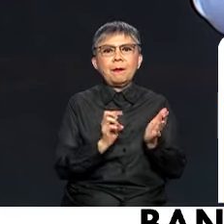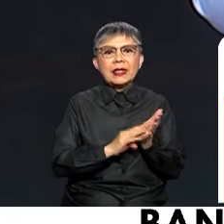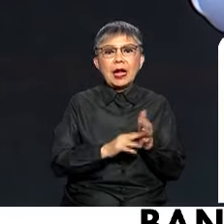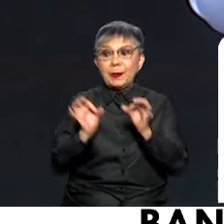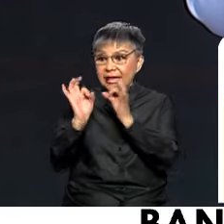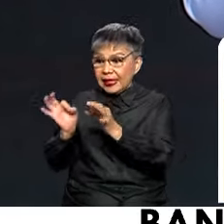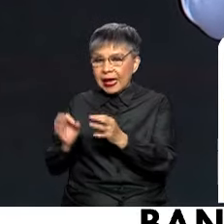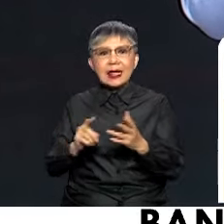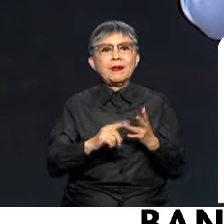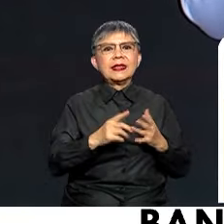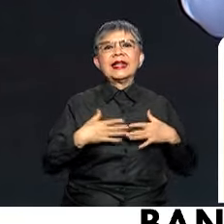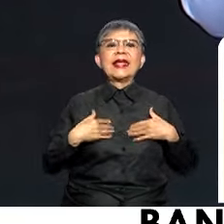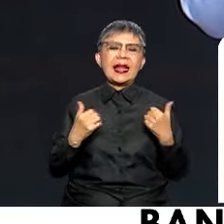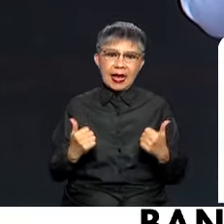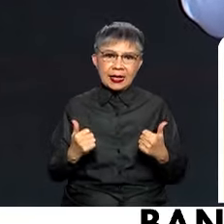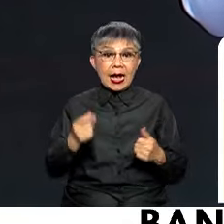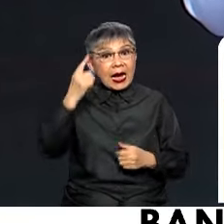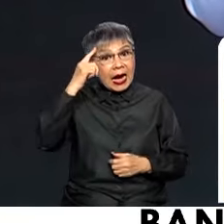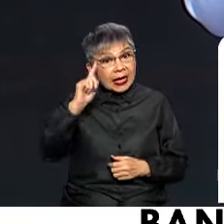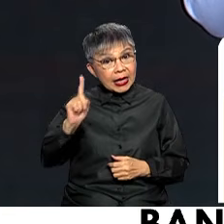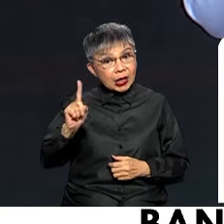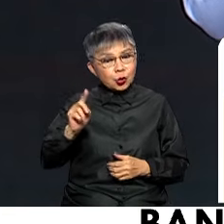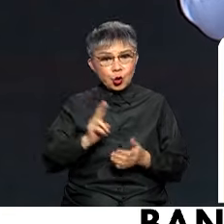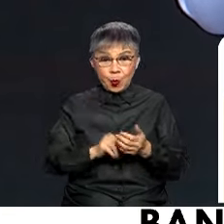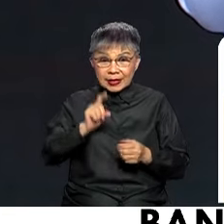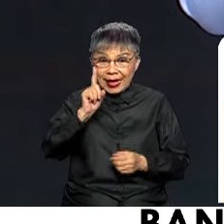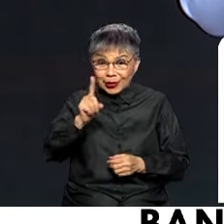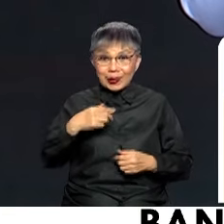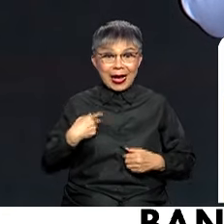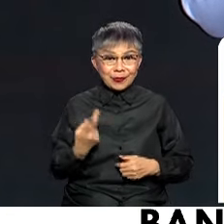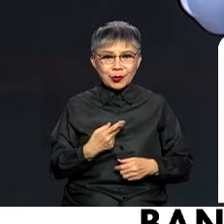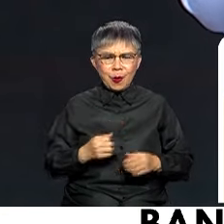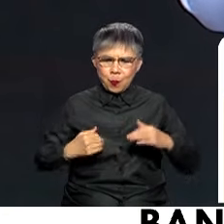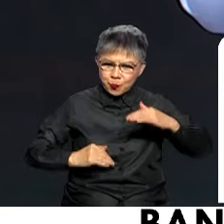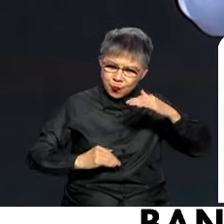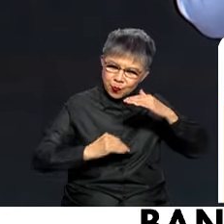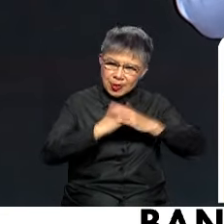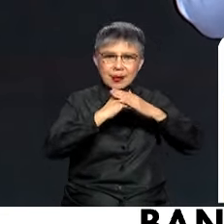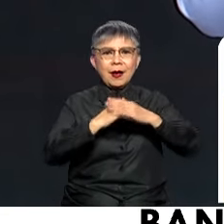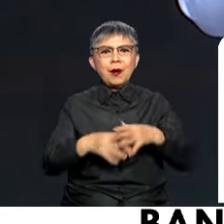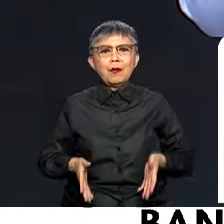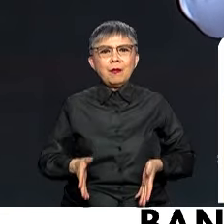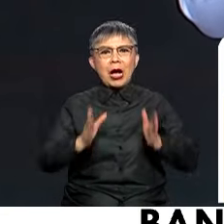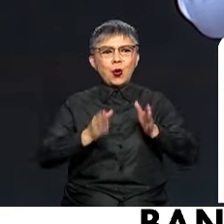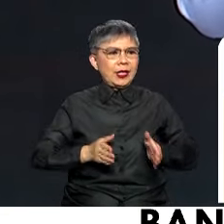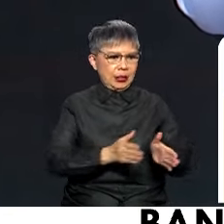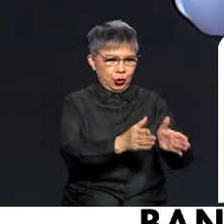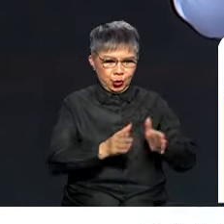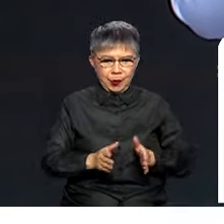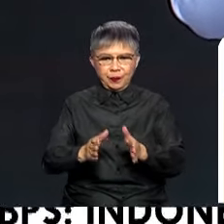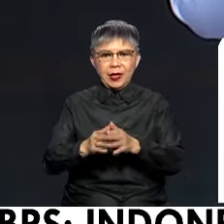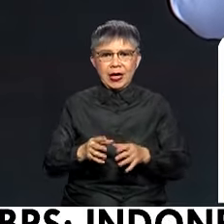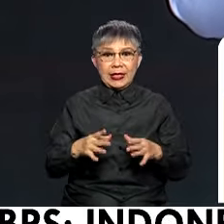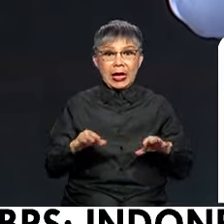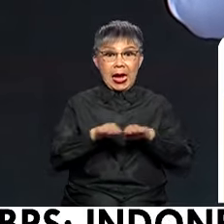pendidikan dan permasalahan kesehatan Oleh karena itu prioritas Kami adalah mengoptimalkan pembangunan infrastruktur yang